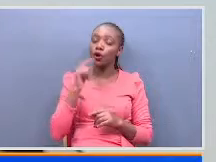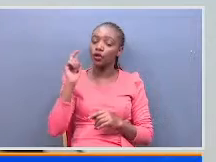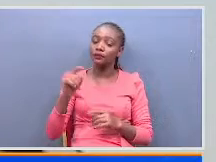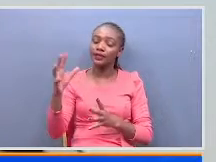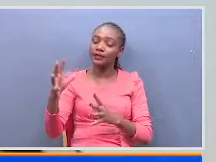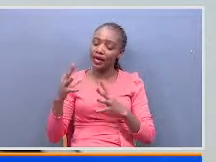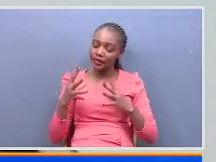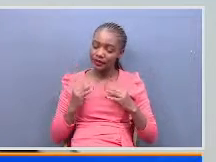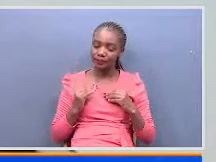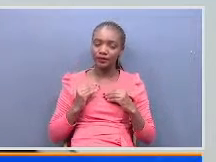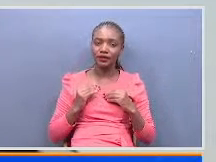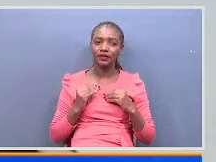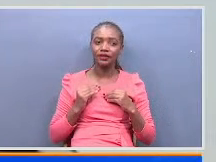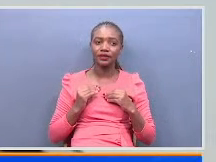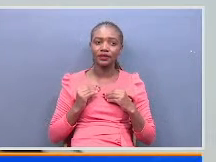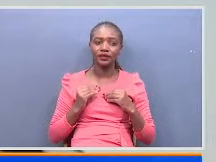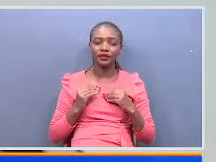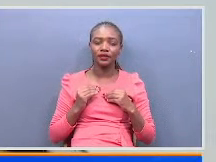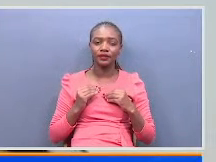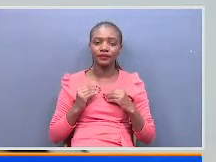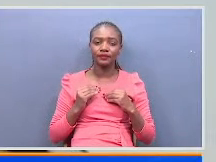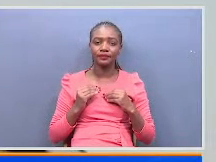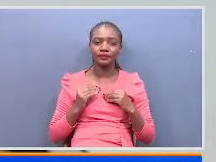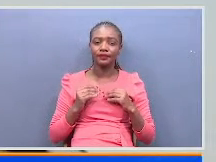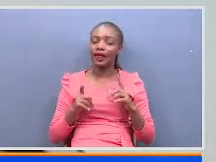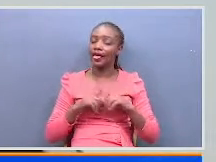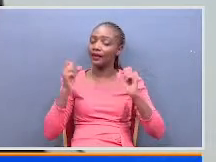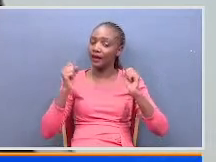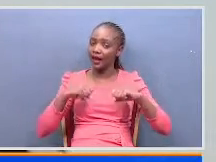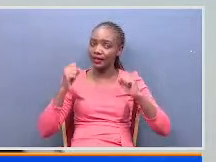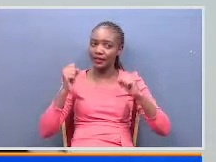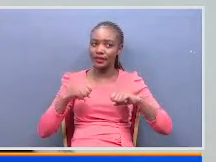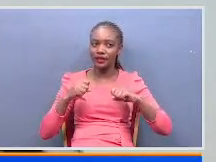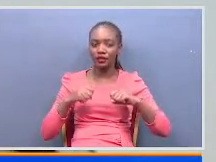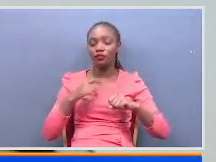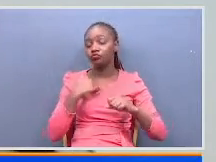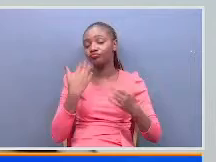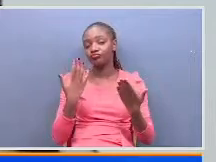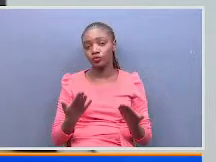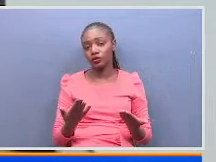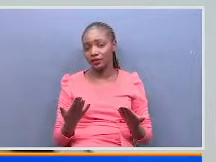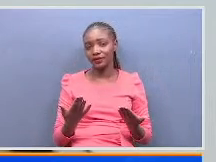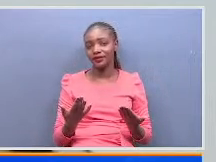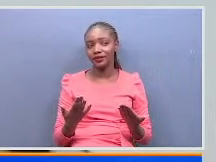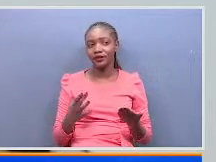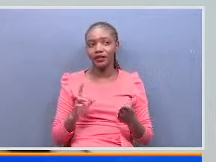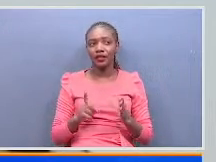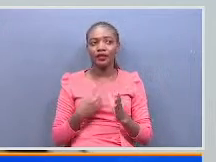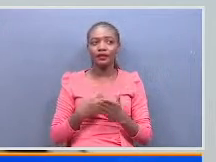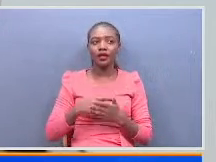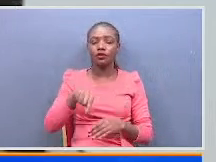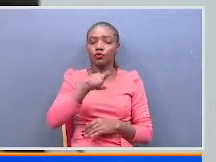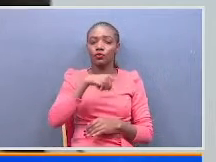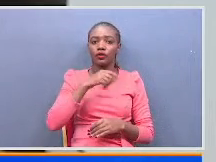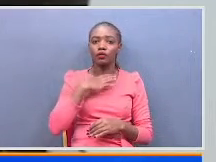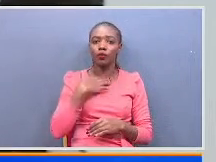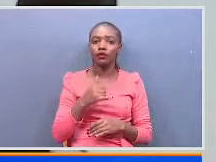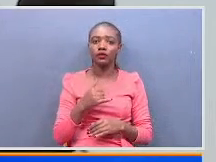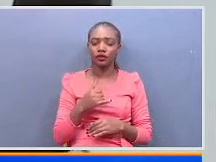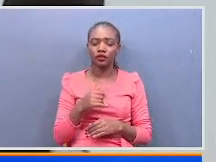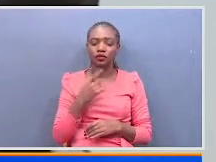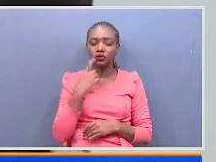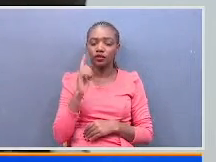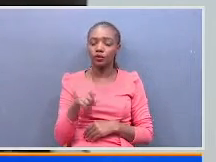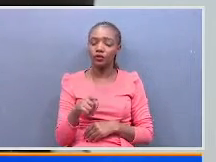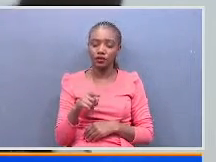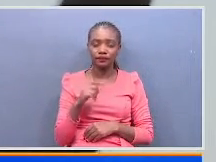wakubaliane boundary kwa watu. Na tuanze kuweka bao ya kuonyesha kwamba you are now entering West